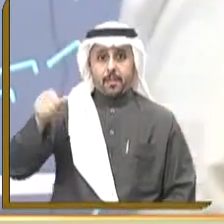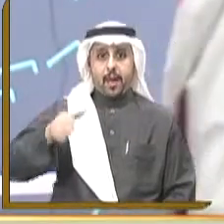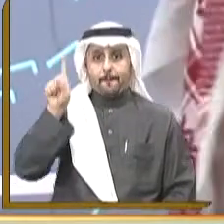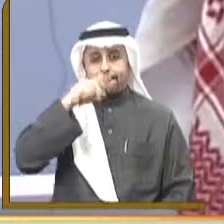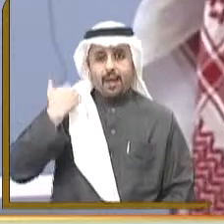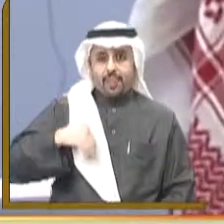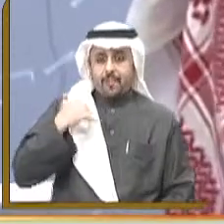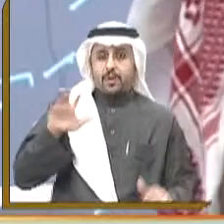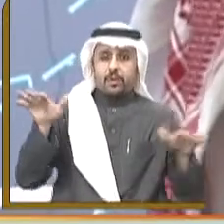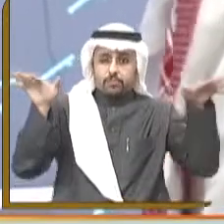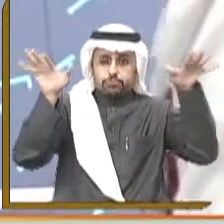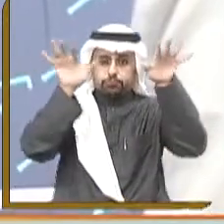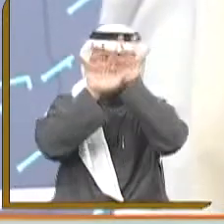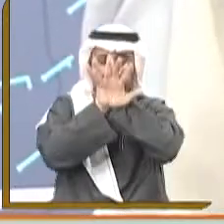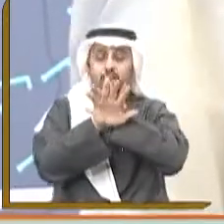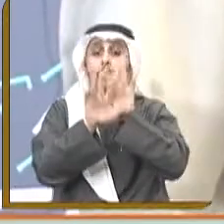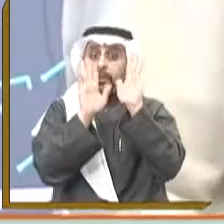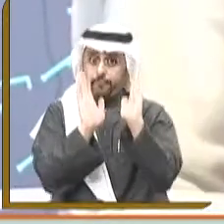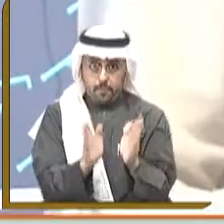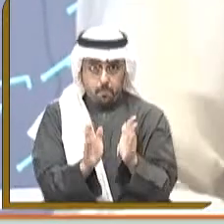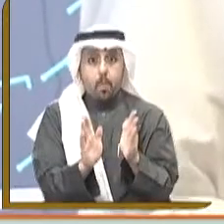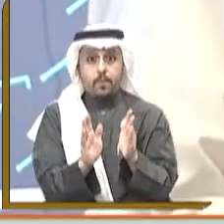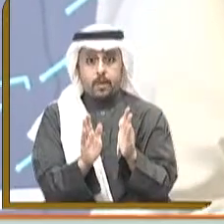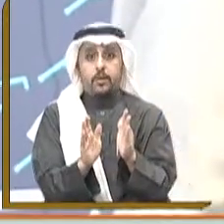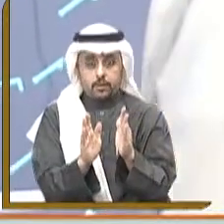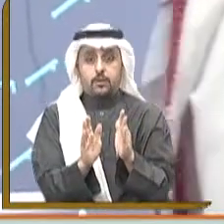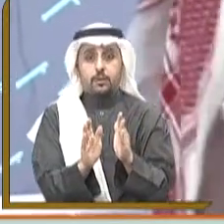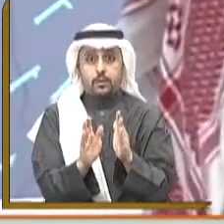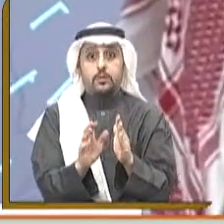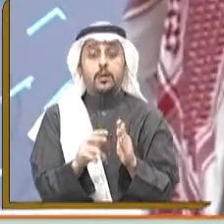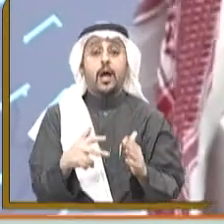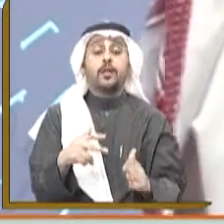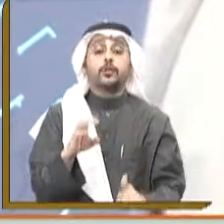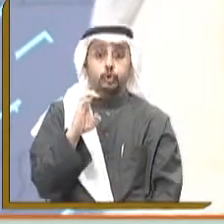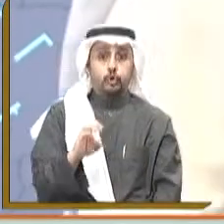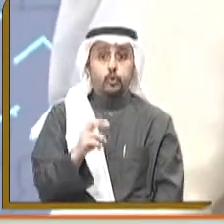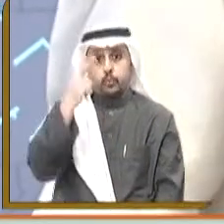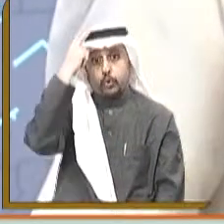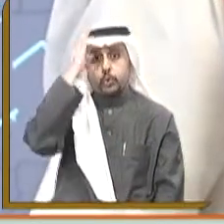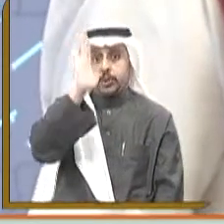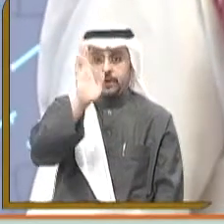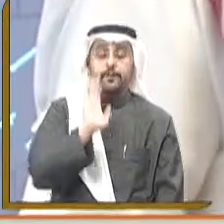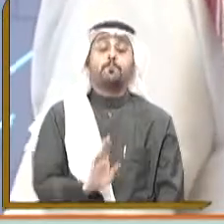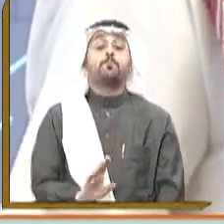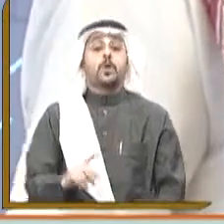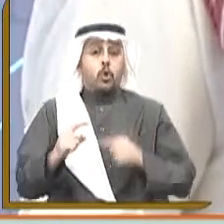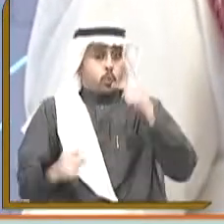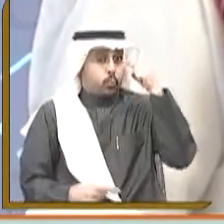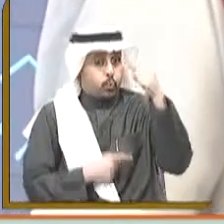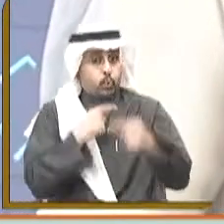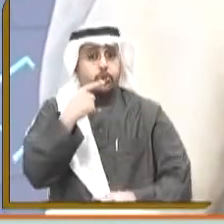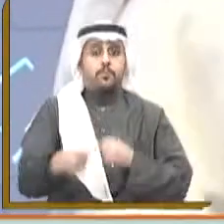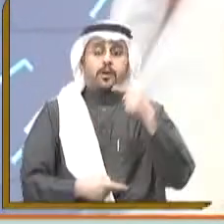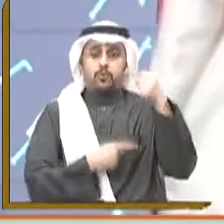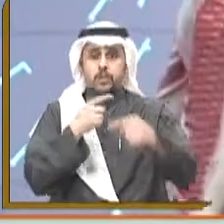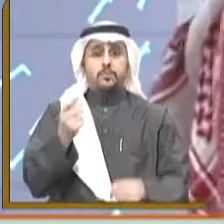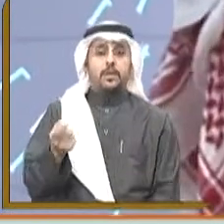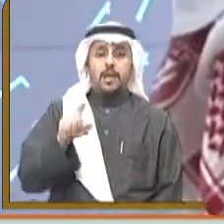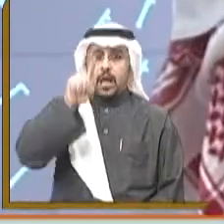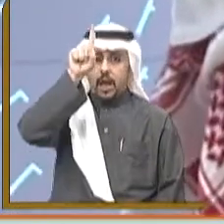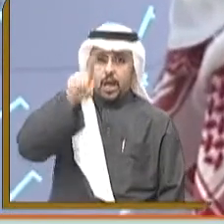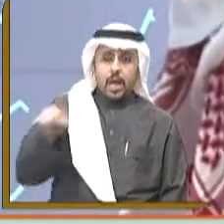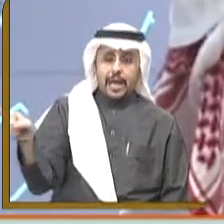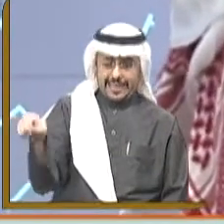من هذا اليوم على معظم المناطق التي أمطرت خاصة خارج المدن. وتستمر إن شاء الله تعالى هذه الحالة الجوية حتى يوم الأربعاء